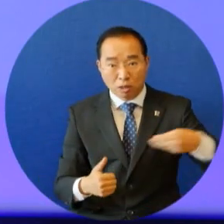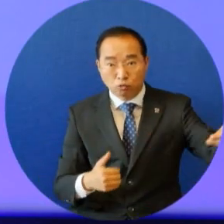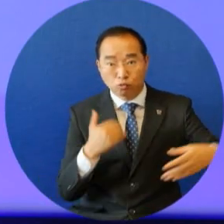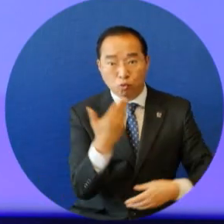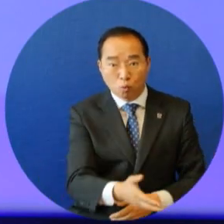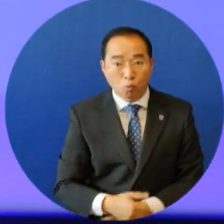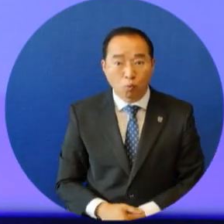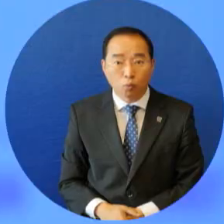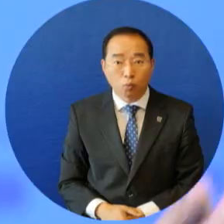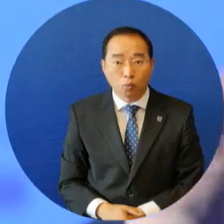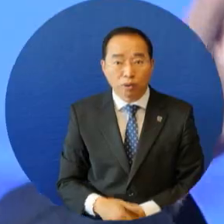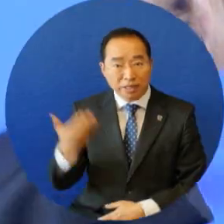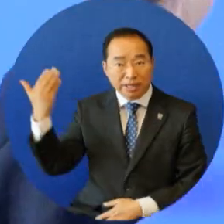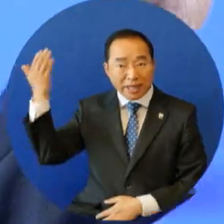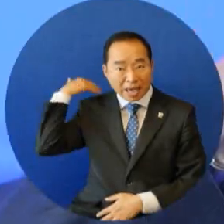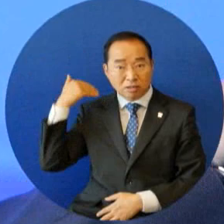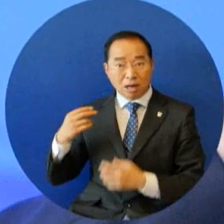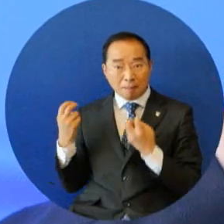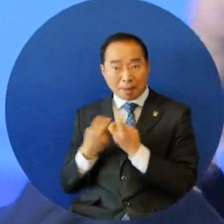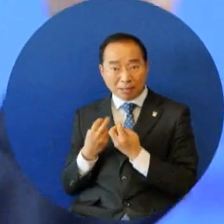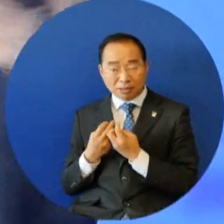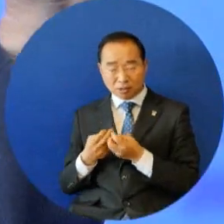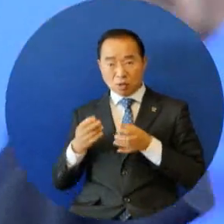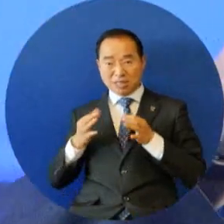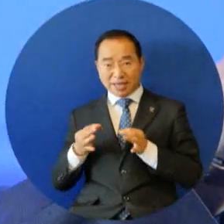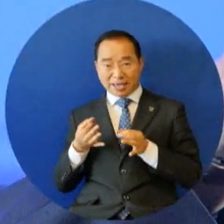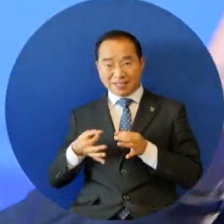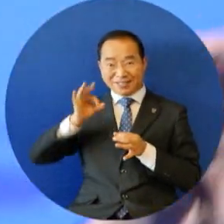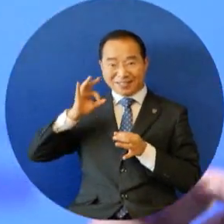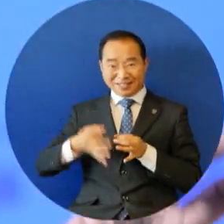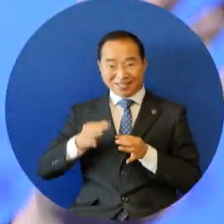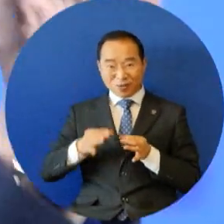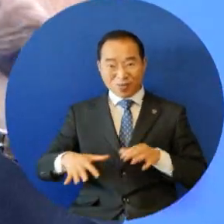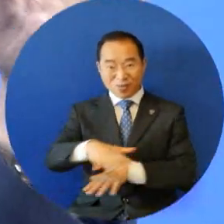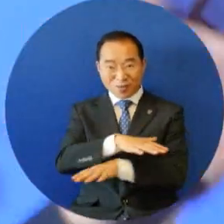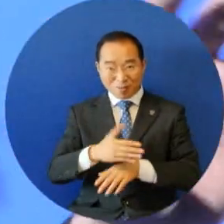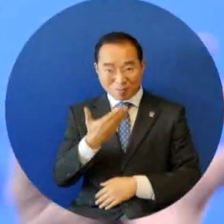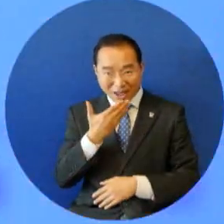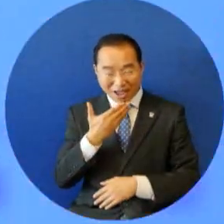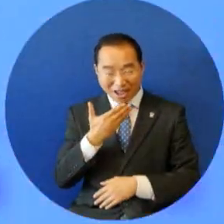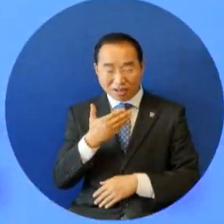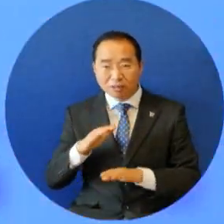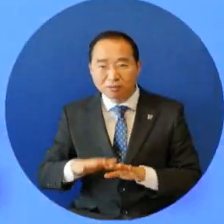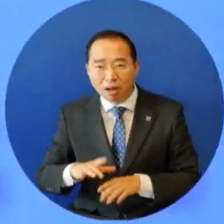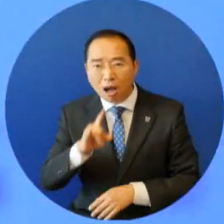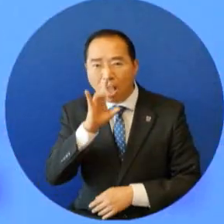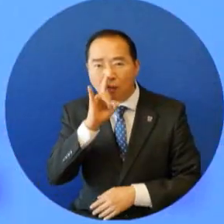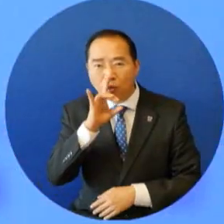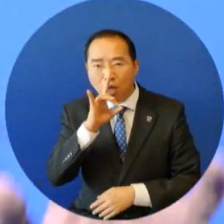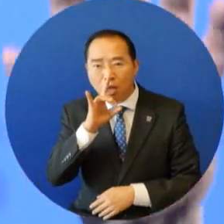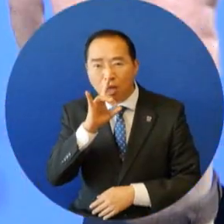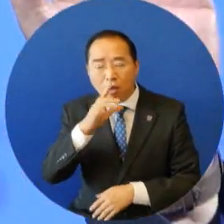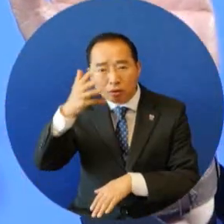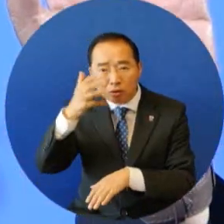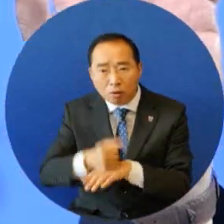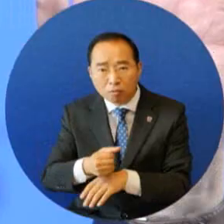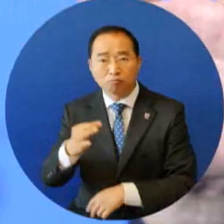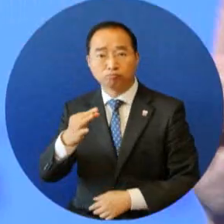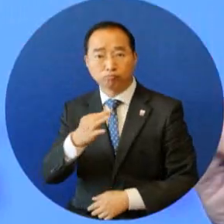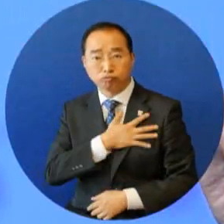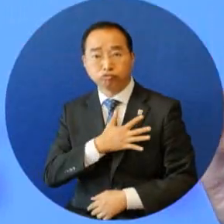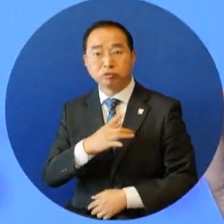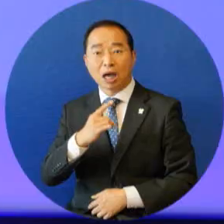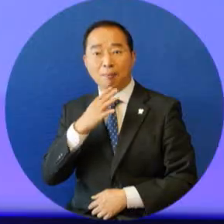겁니다. 그러니까 그간의 통화정책인 양적 완화는 이건 해봤더니 부자들 좋은